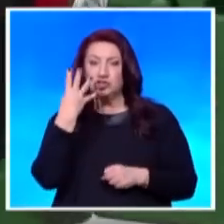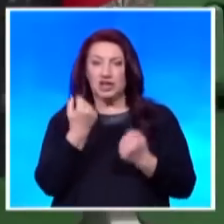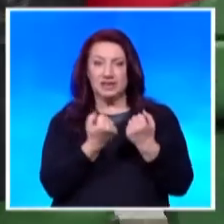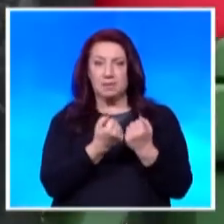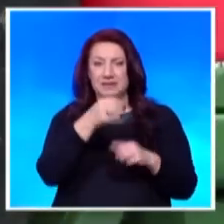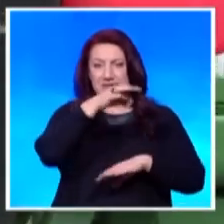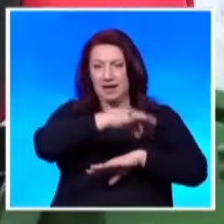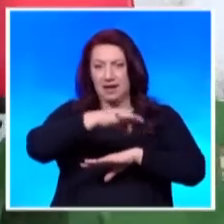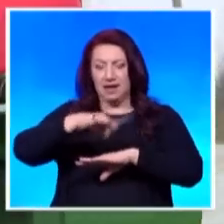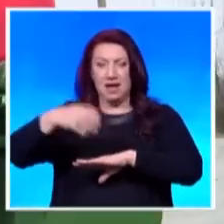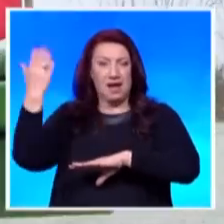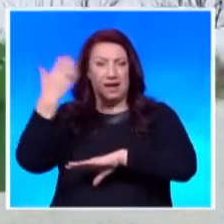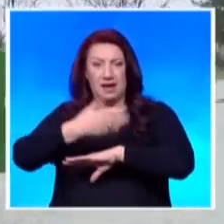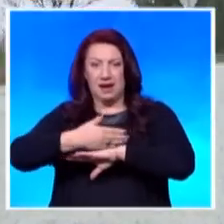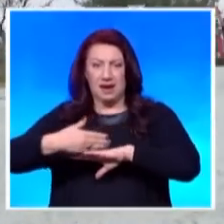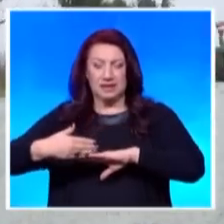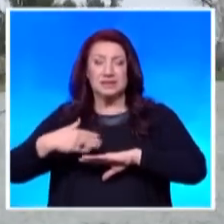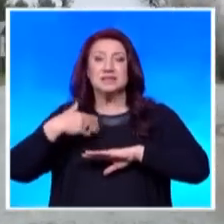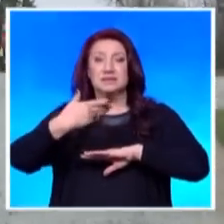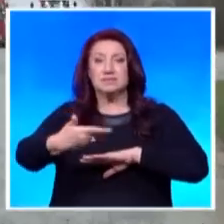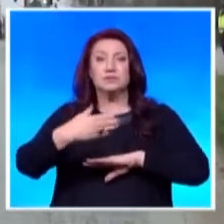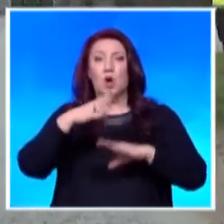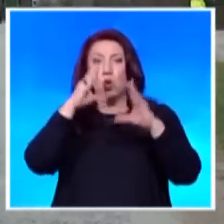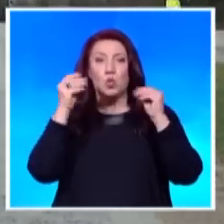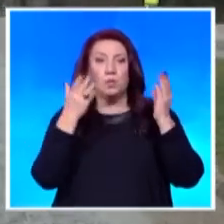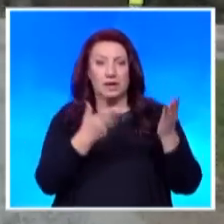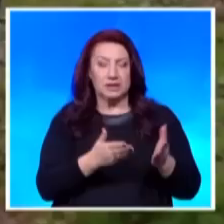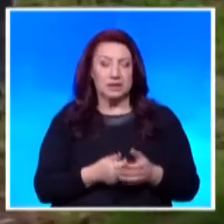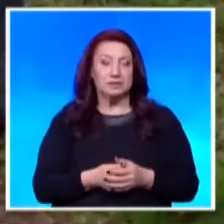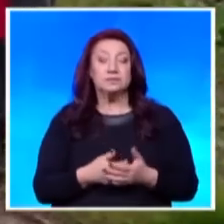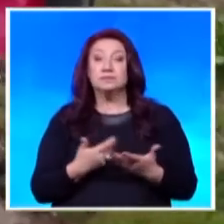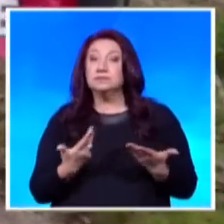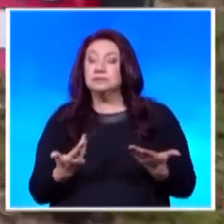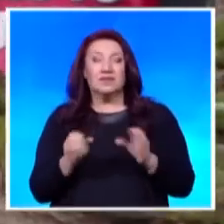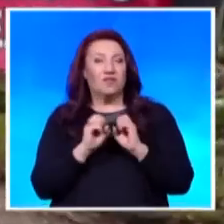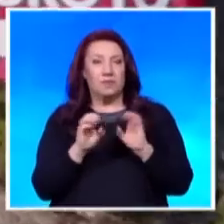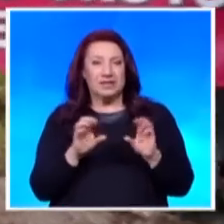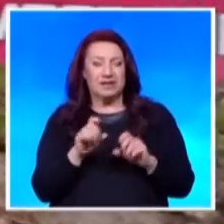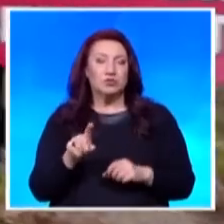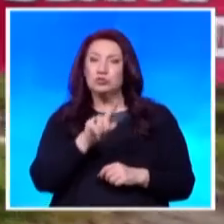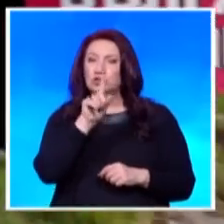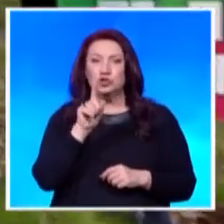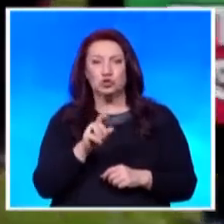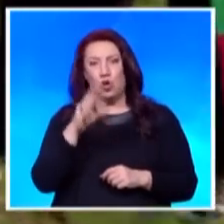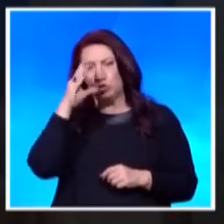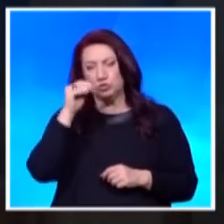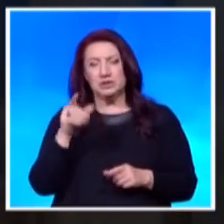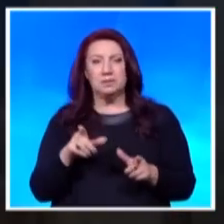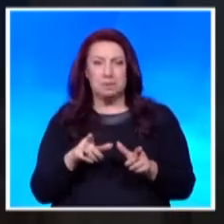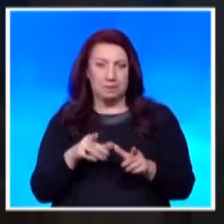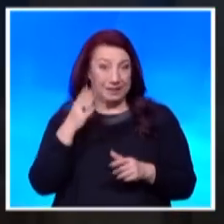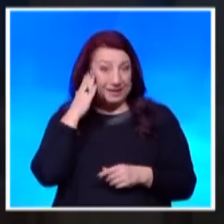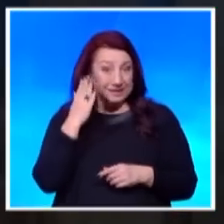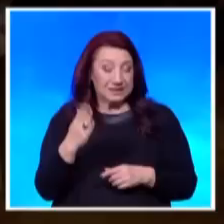с искане за вето върху свободния внос на продукция от Украйна. В предаването Защо господин министър Явор Гечев заяви, че ще ги подкрепи.